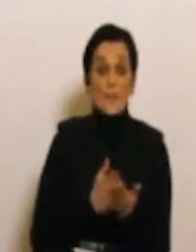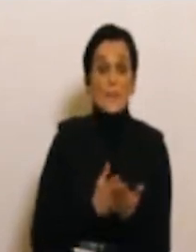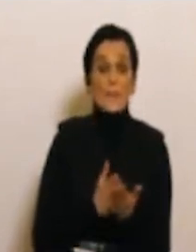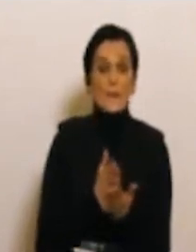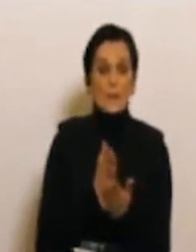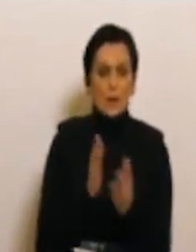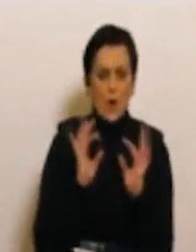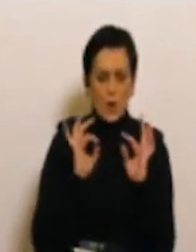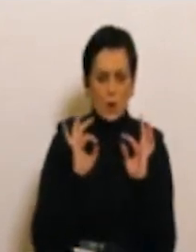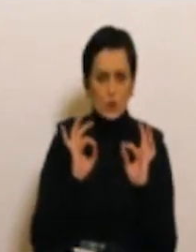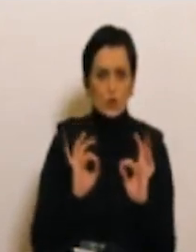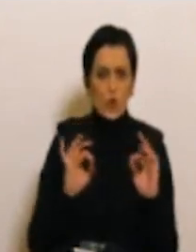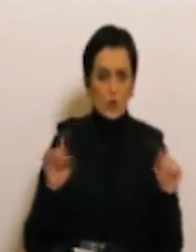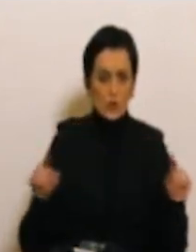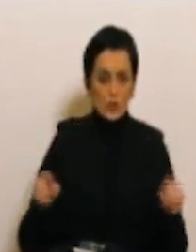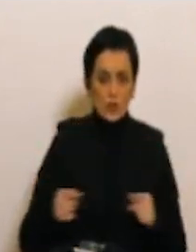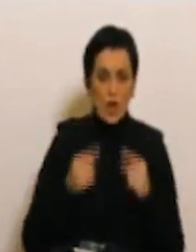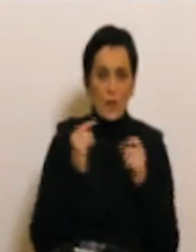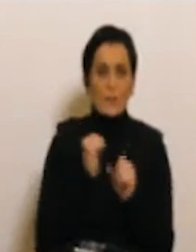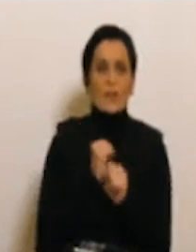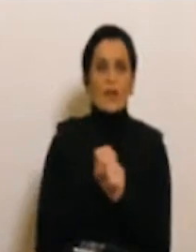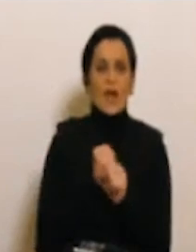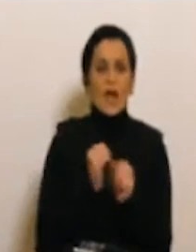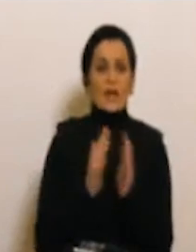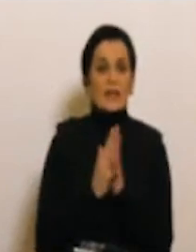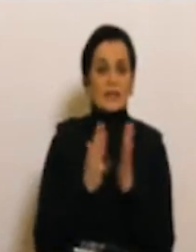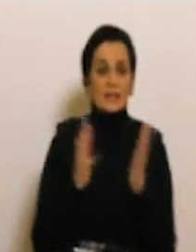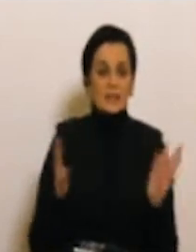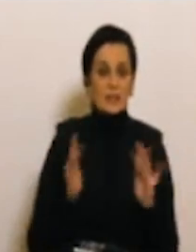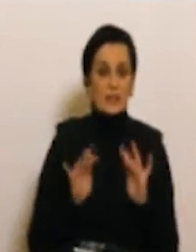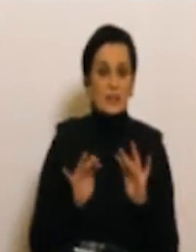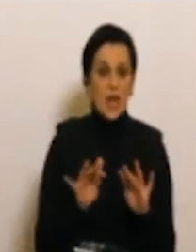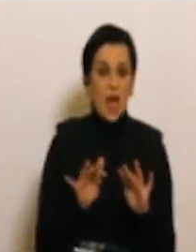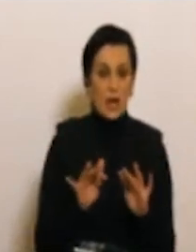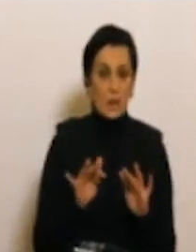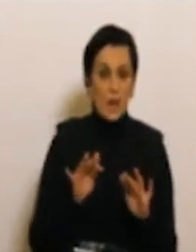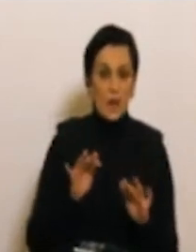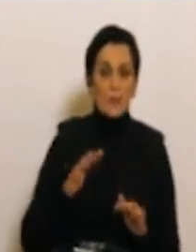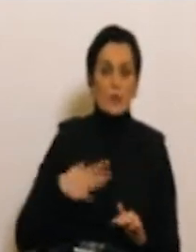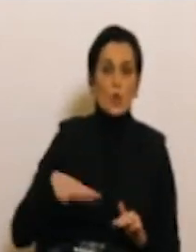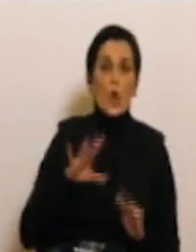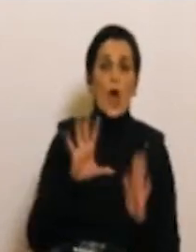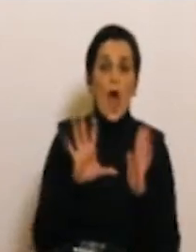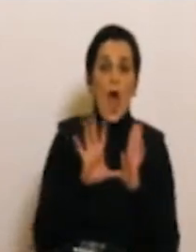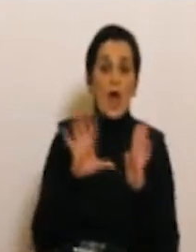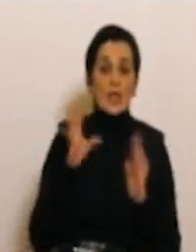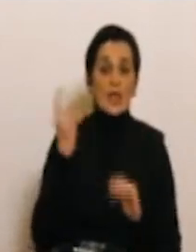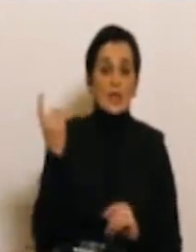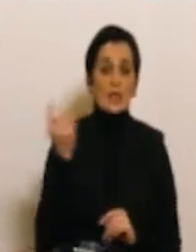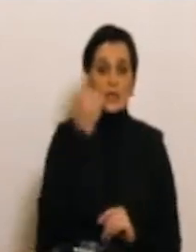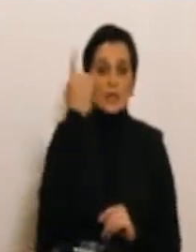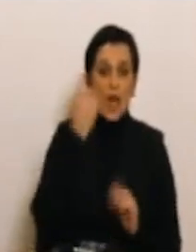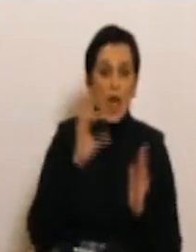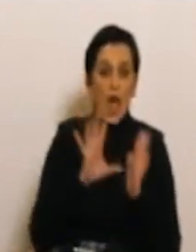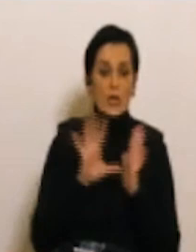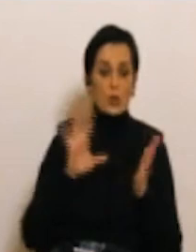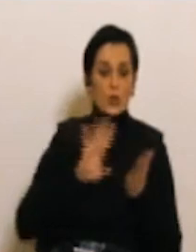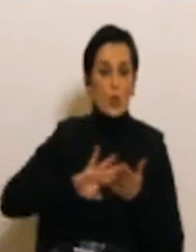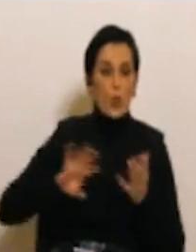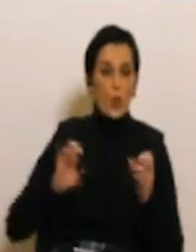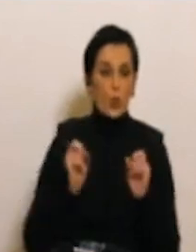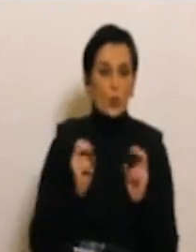სწორად განახორციელებს, გააკეთებს ძალიან დიდ საქმეს ამ ქვეყნისთვის, იმიტომ რომ ენერგო დამოუკიდებლობა და ენერგო უსაფრთხოება